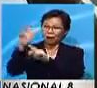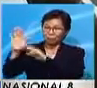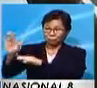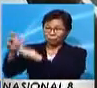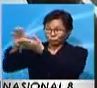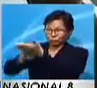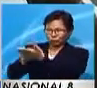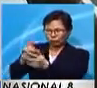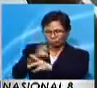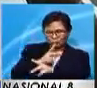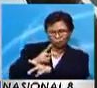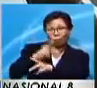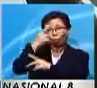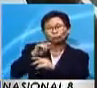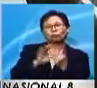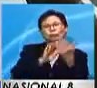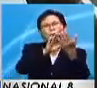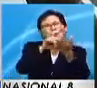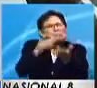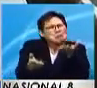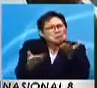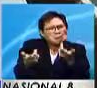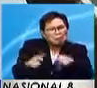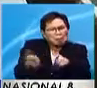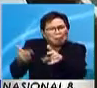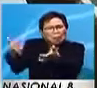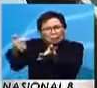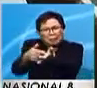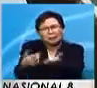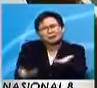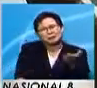tetap berwaspada bagi menghadapi sebarang